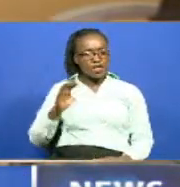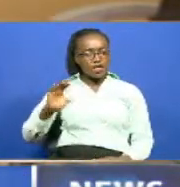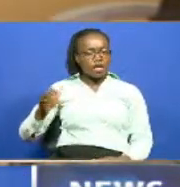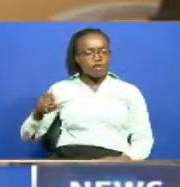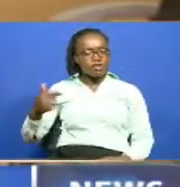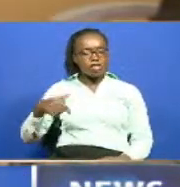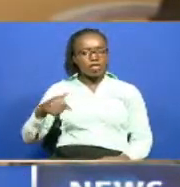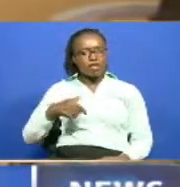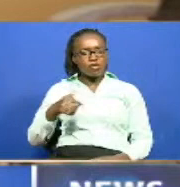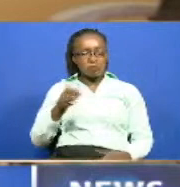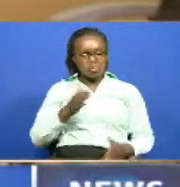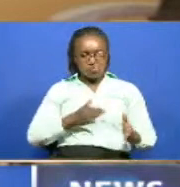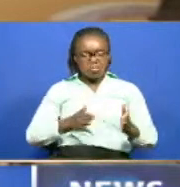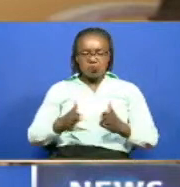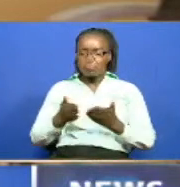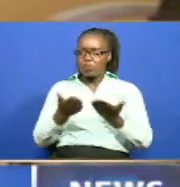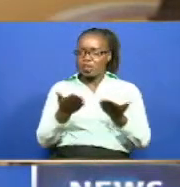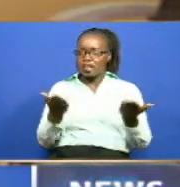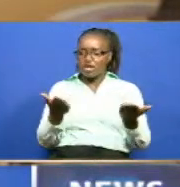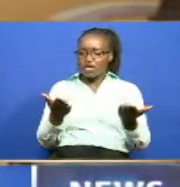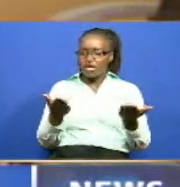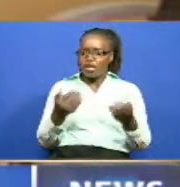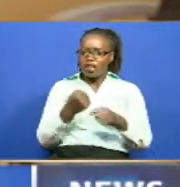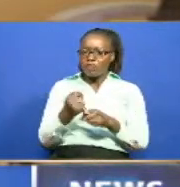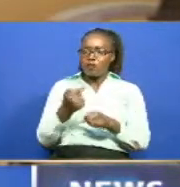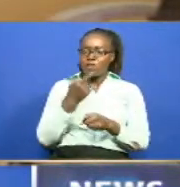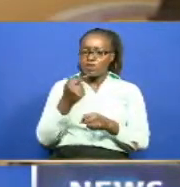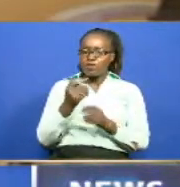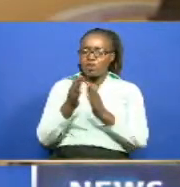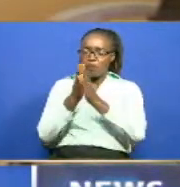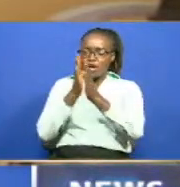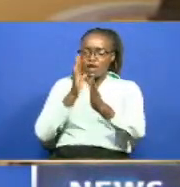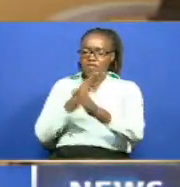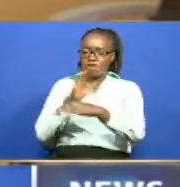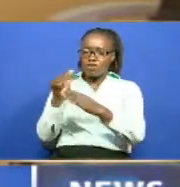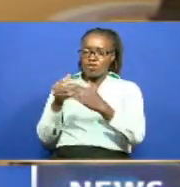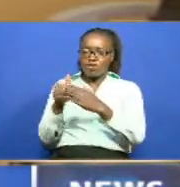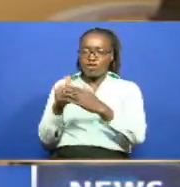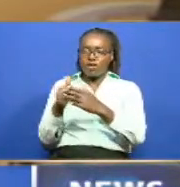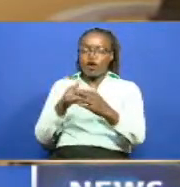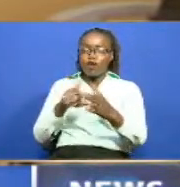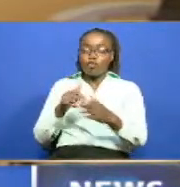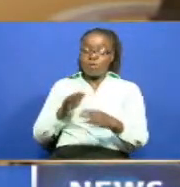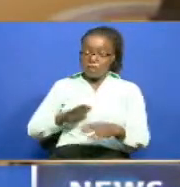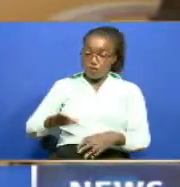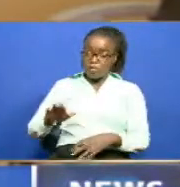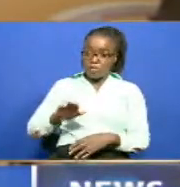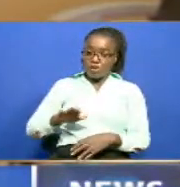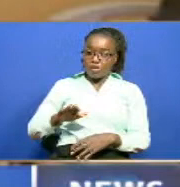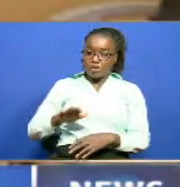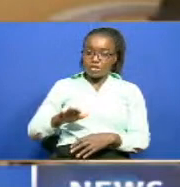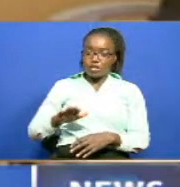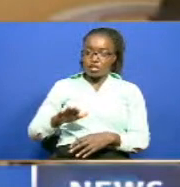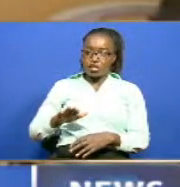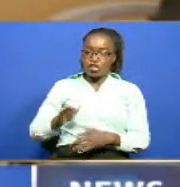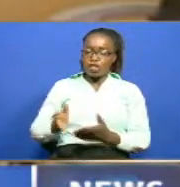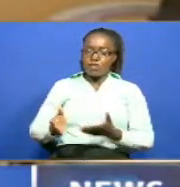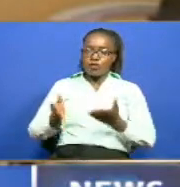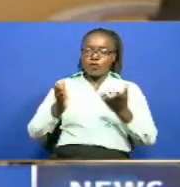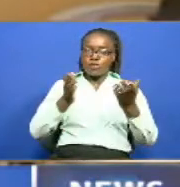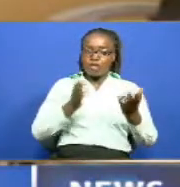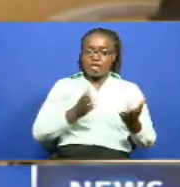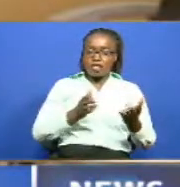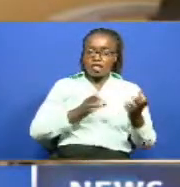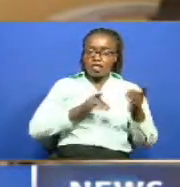tumeweka mikakati ya kuhakikisha zile mabasi ambazo zinatoka katika kaunti yetu kusafirisha wale